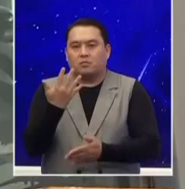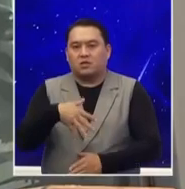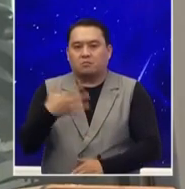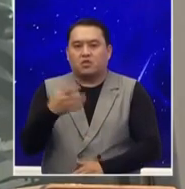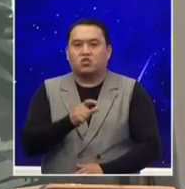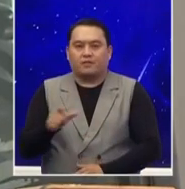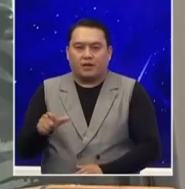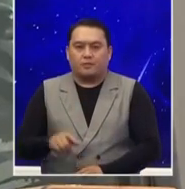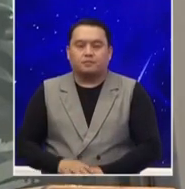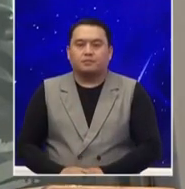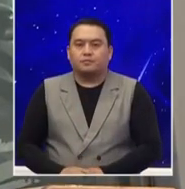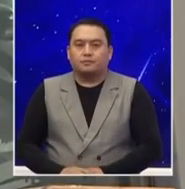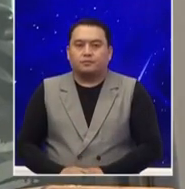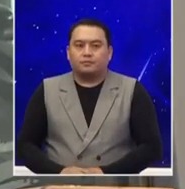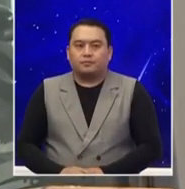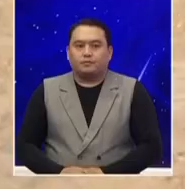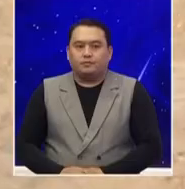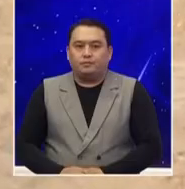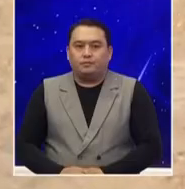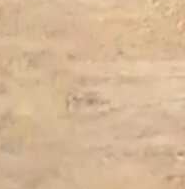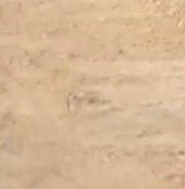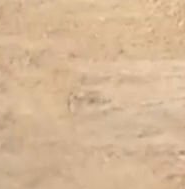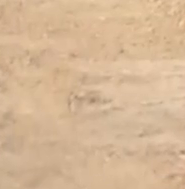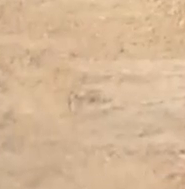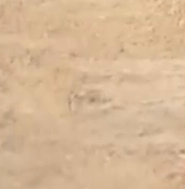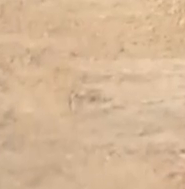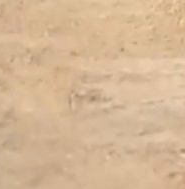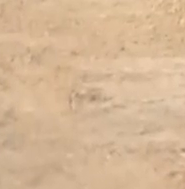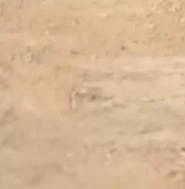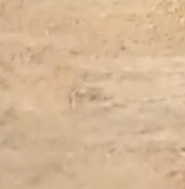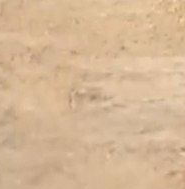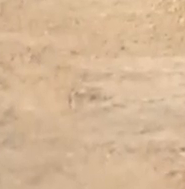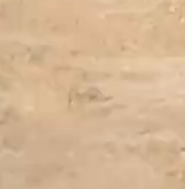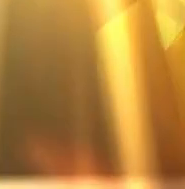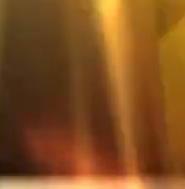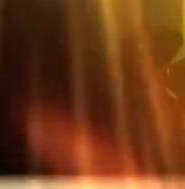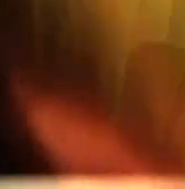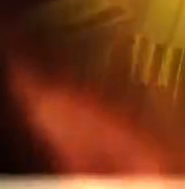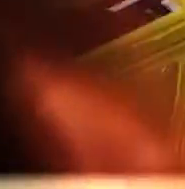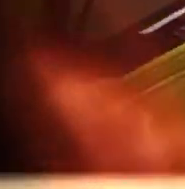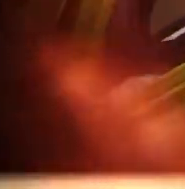человек один и смагулова гульжанат маг ржаного абзал но sip of телеканал тет issue